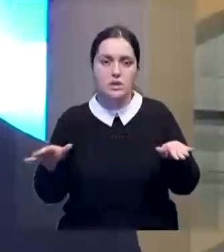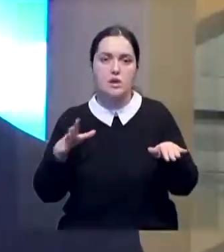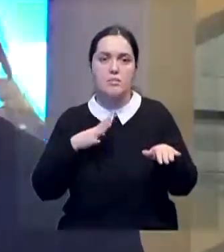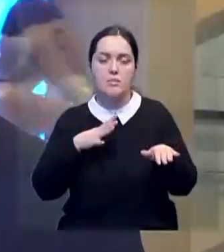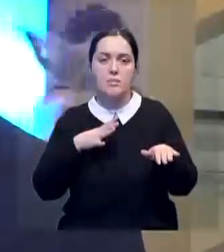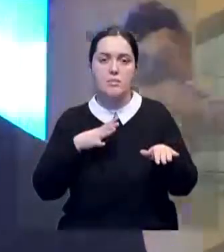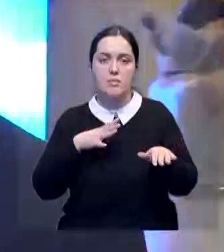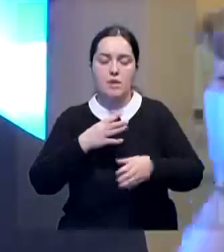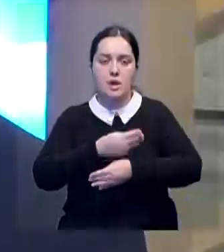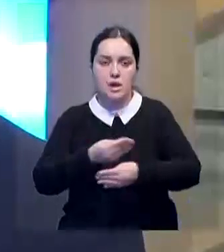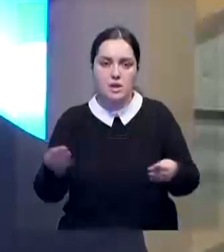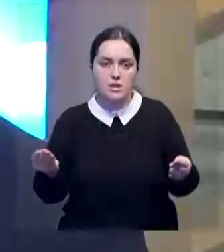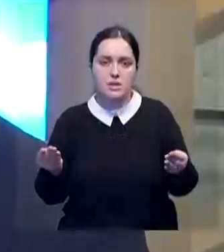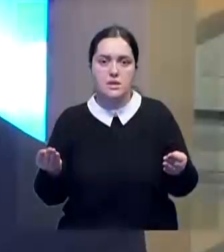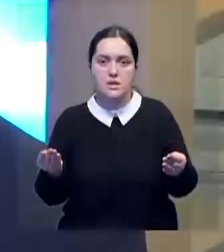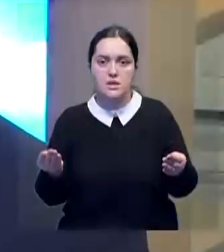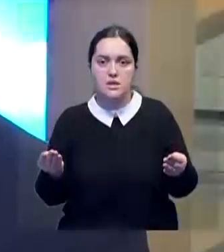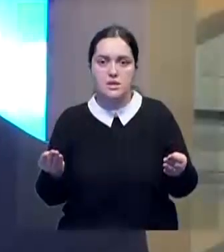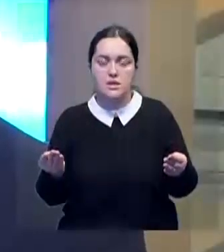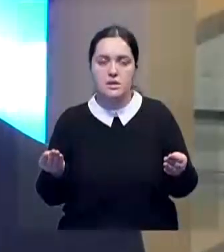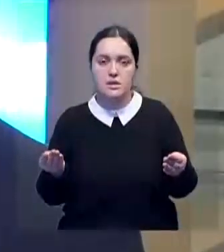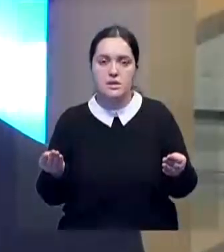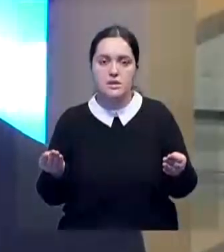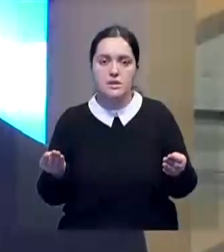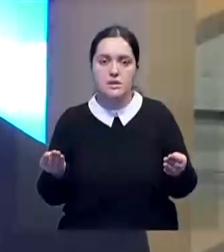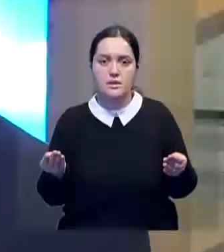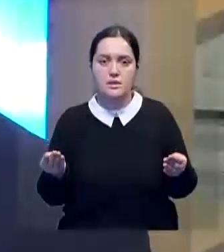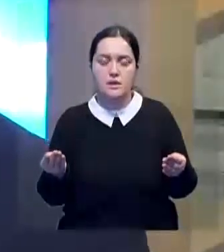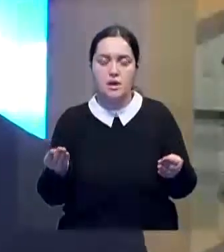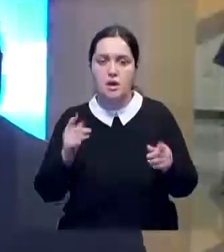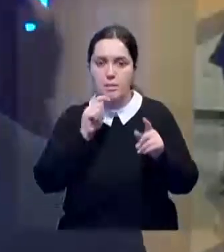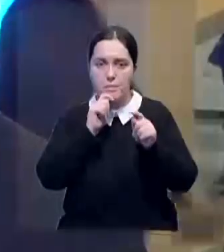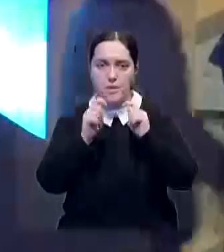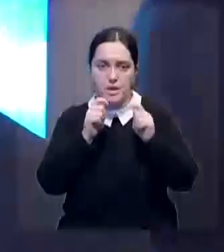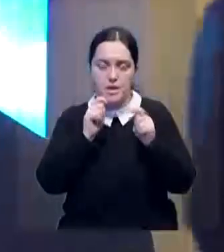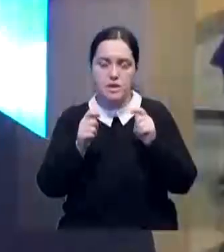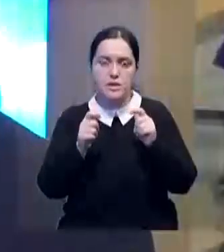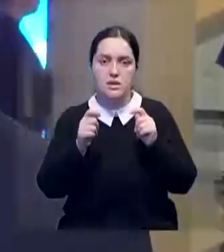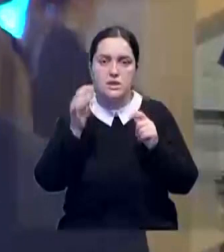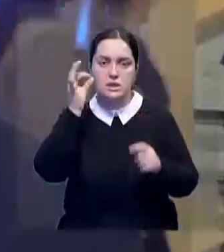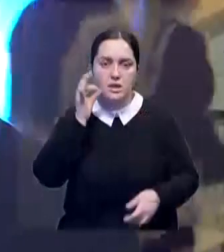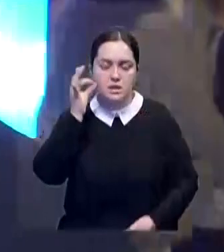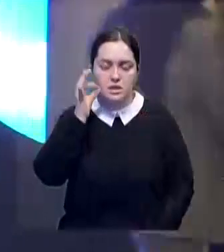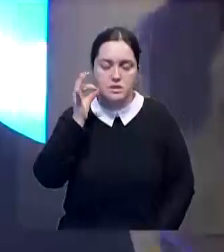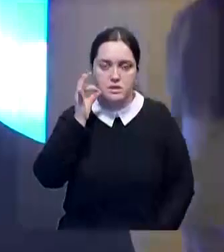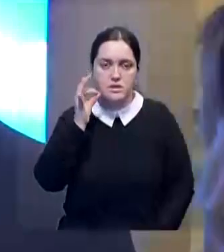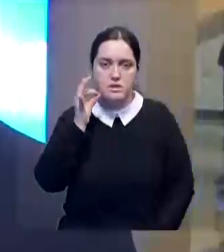разданы очень дорогостоящие подарки, сладости.